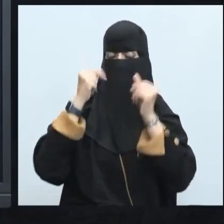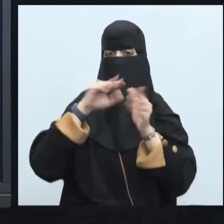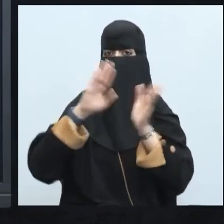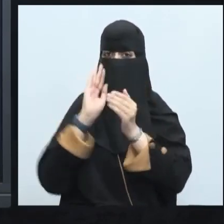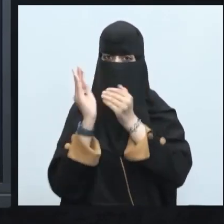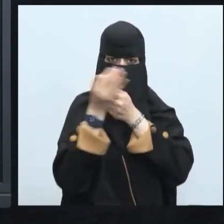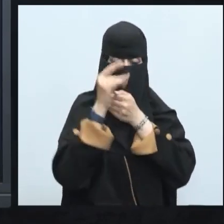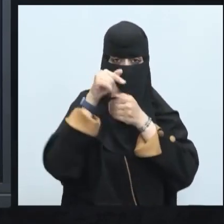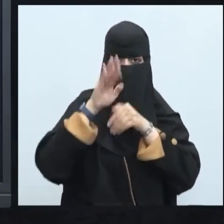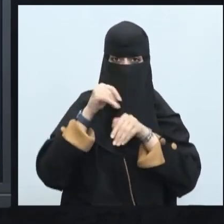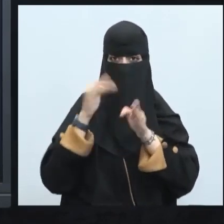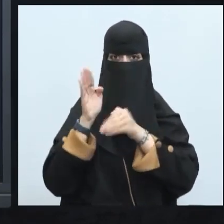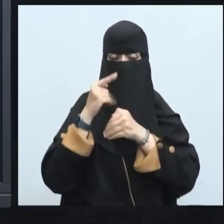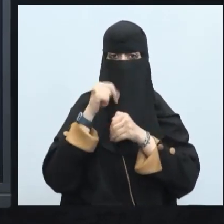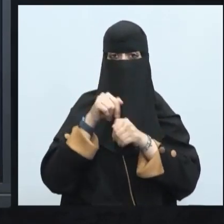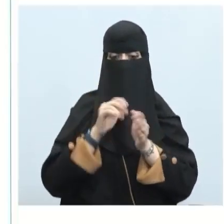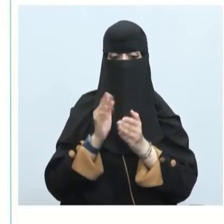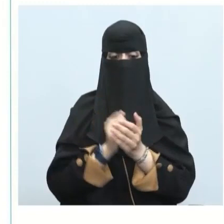من عمليات